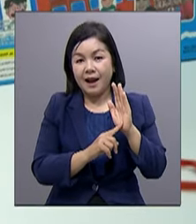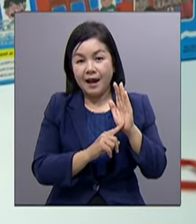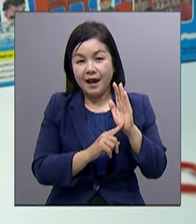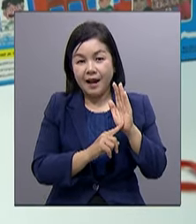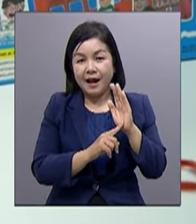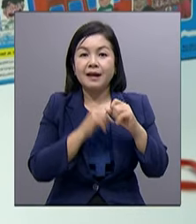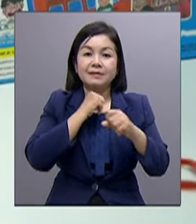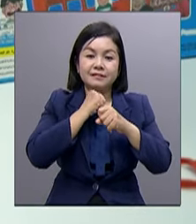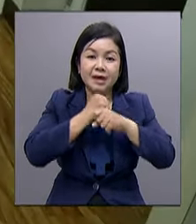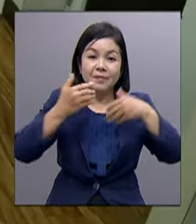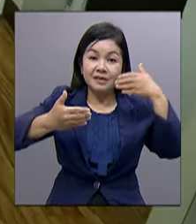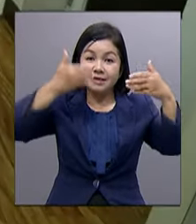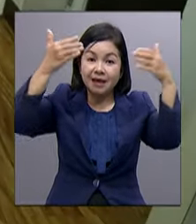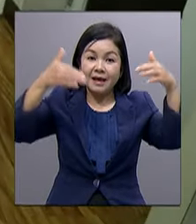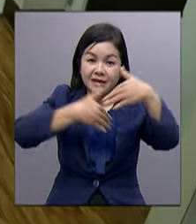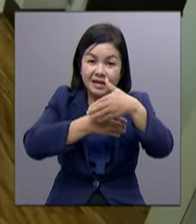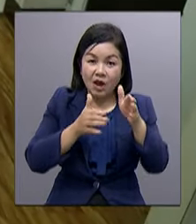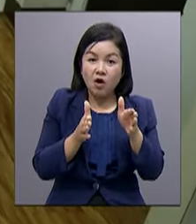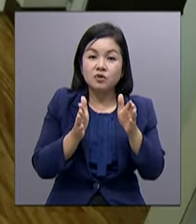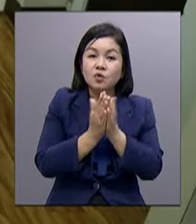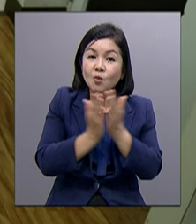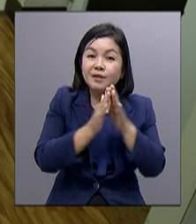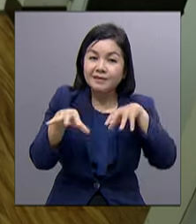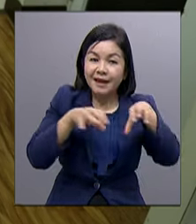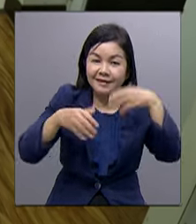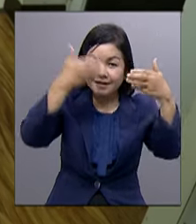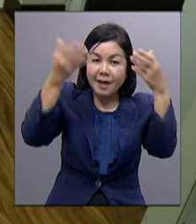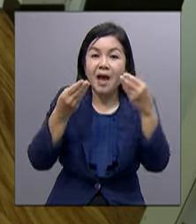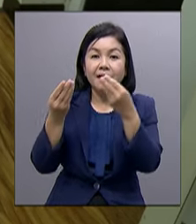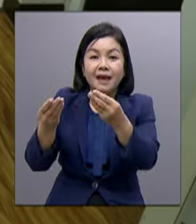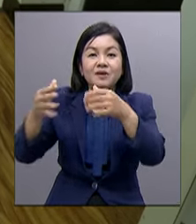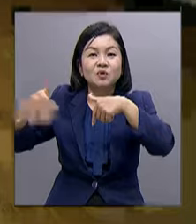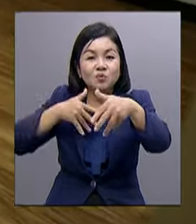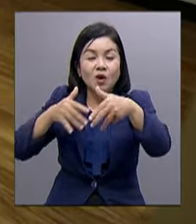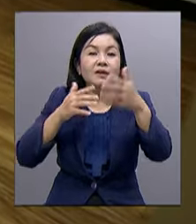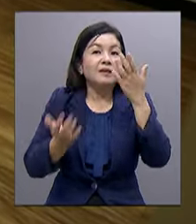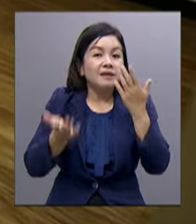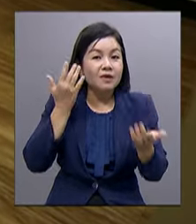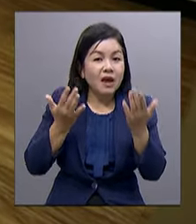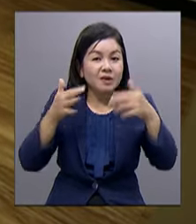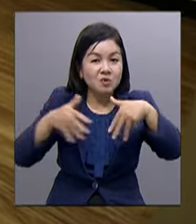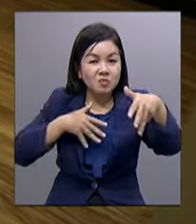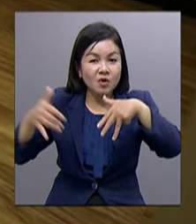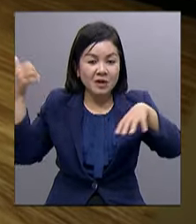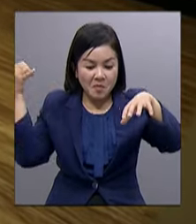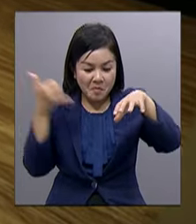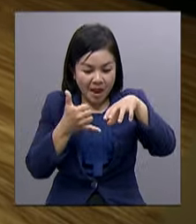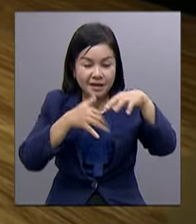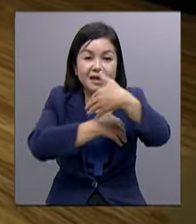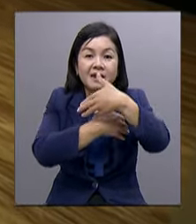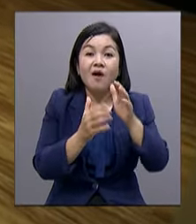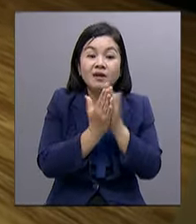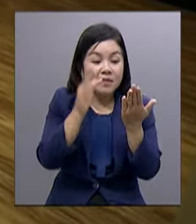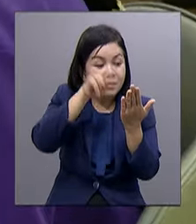การทำกิจกรรมที่ห้องสมุดจัดขึ้นมาเองหรือว่าในส่วนของประชาชนที่เขาเข้ามาใช้บริการจะเป็นเรื่องของ